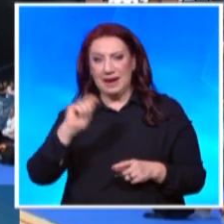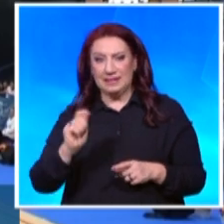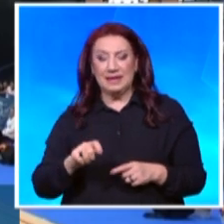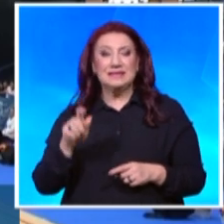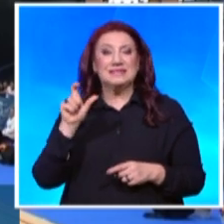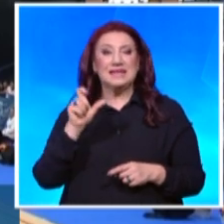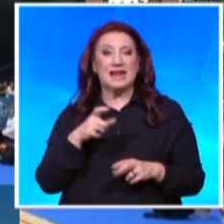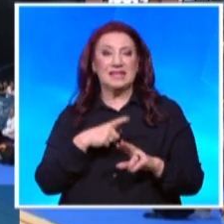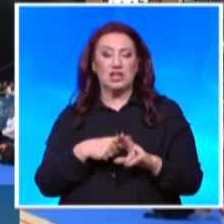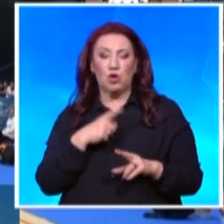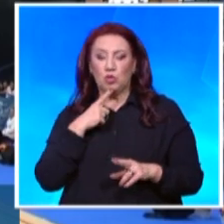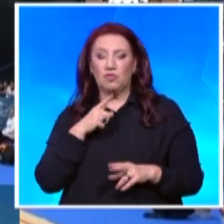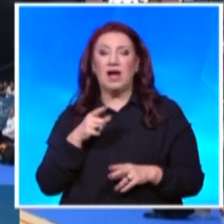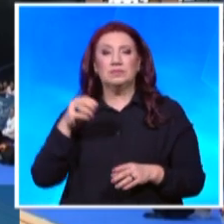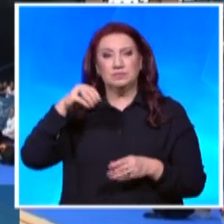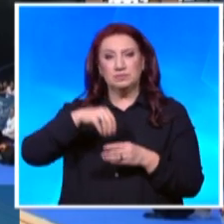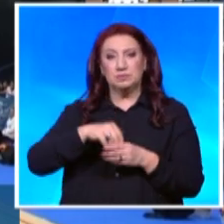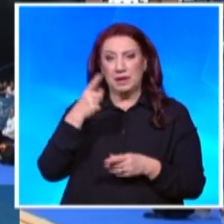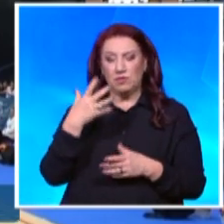в финалите на бухалки и на топка.